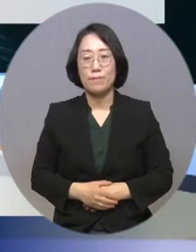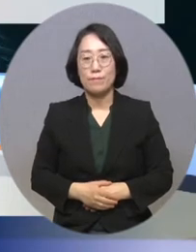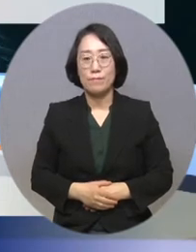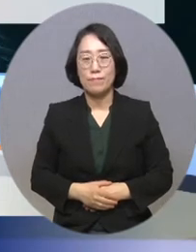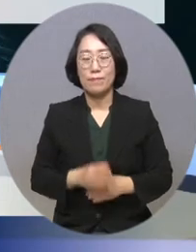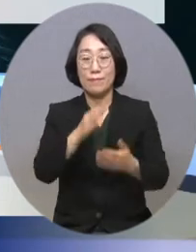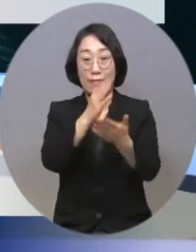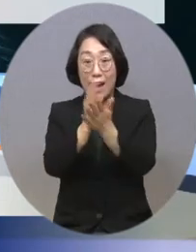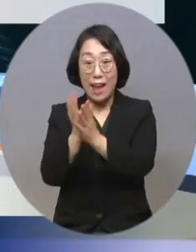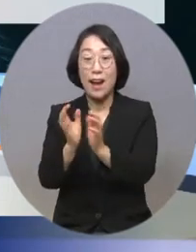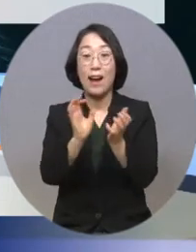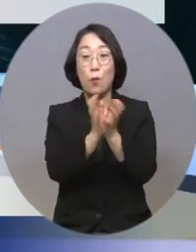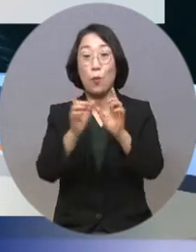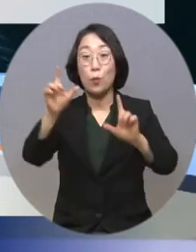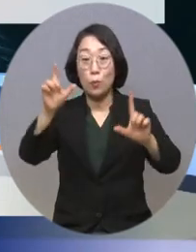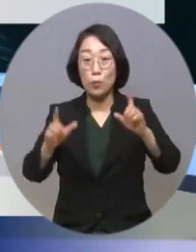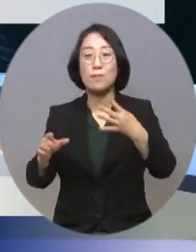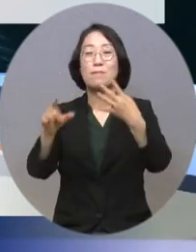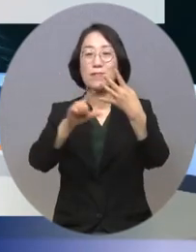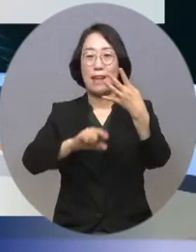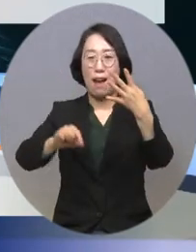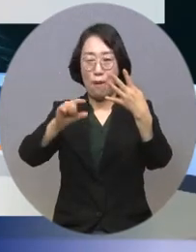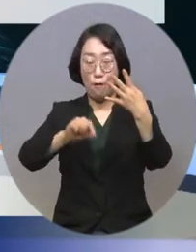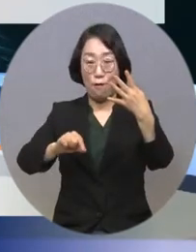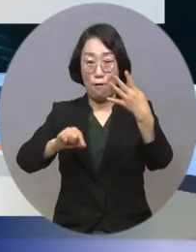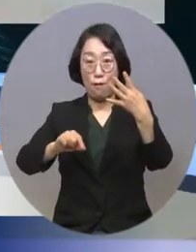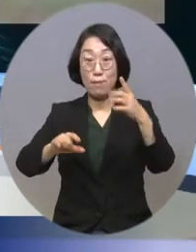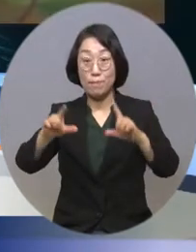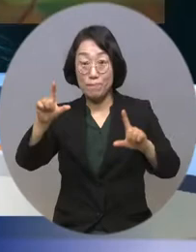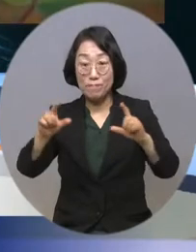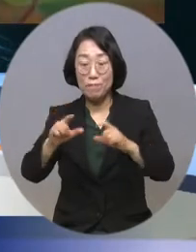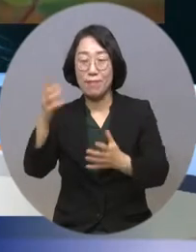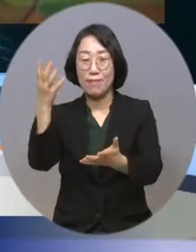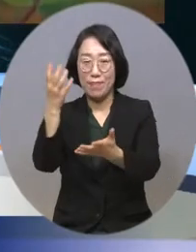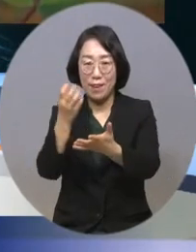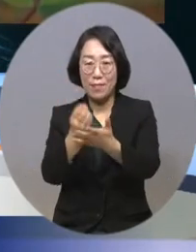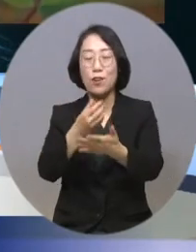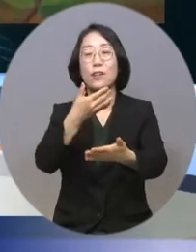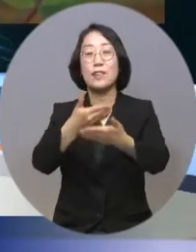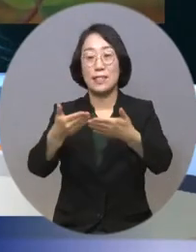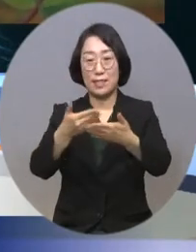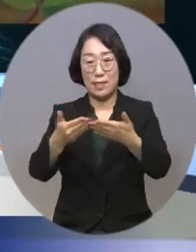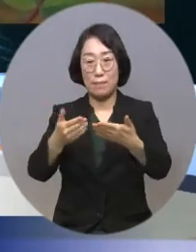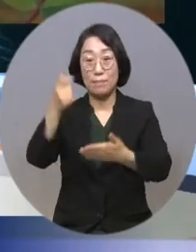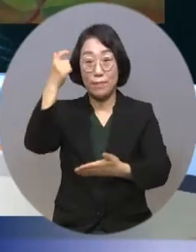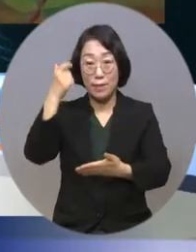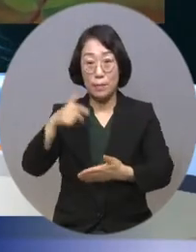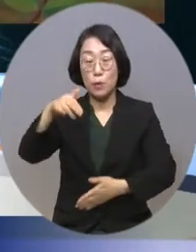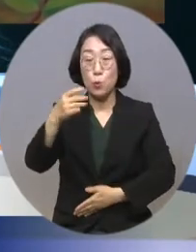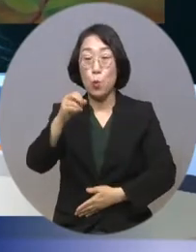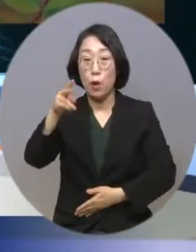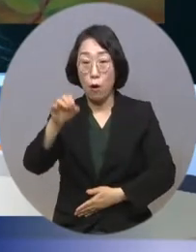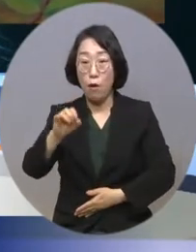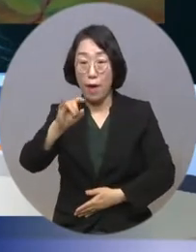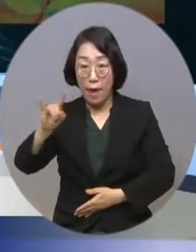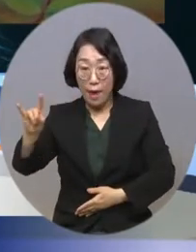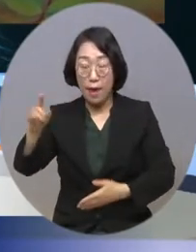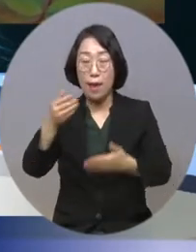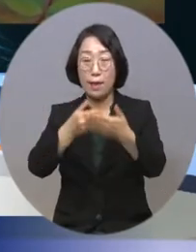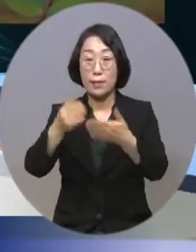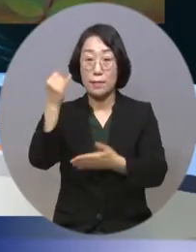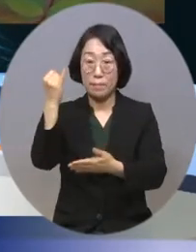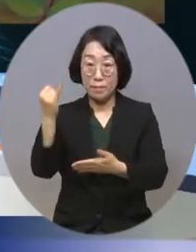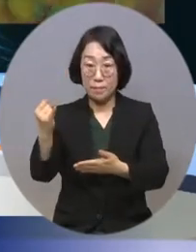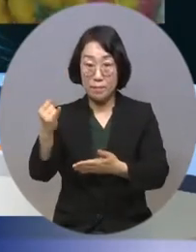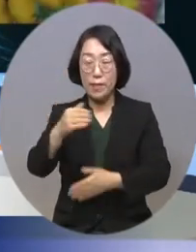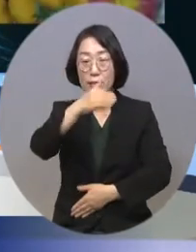다채로운 꽃들이 피어나는 4월이죠. 싱그러운 봄 기운을 화폭을 통해 느낄 수 있는 조영애 작가의 따뜻한 봄날